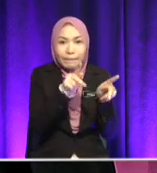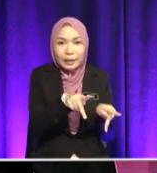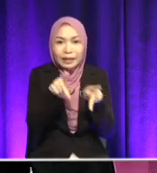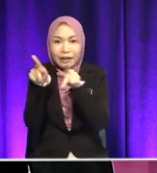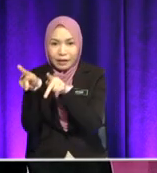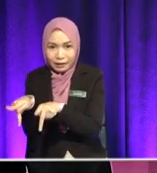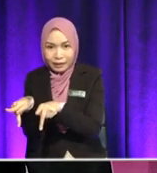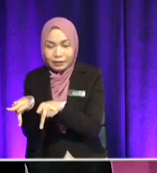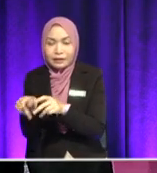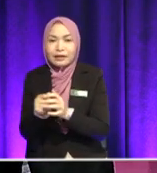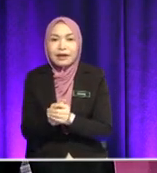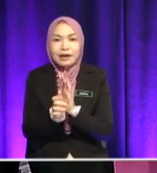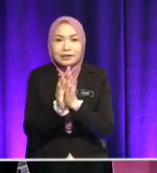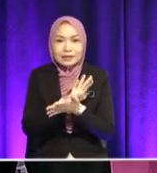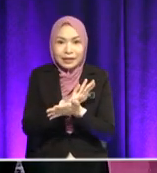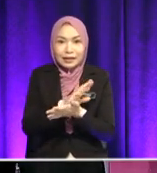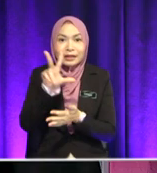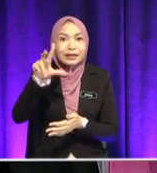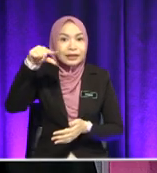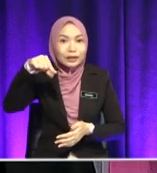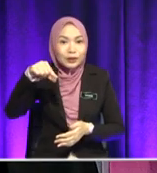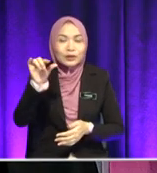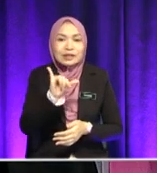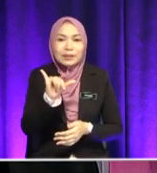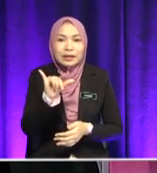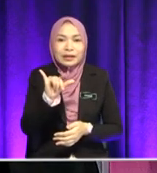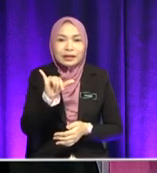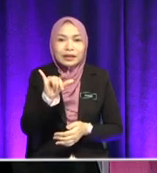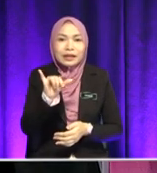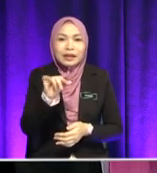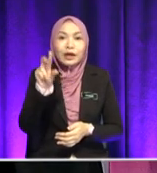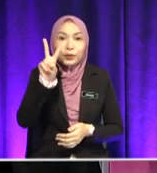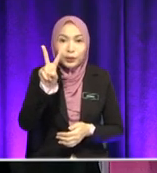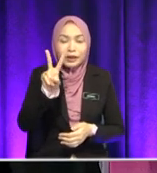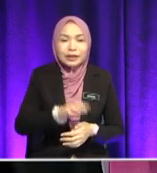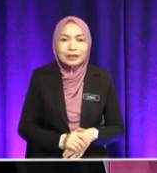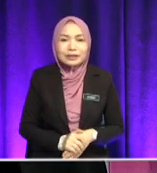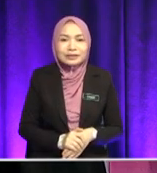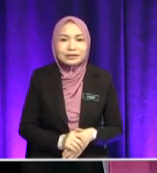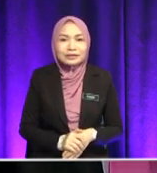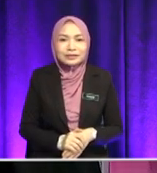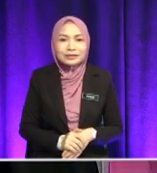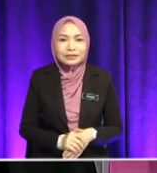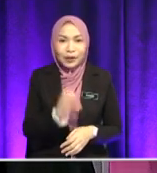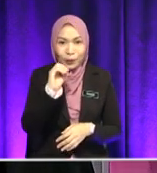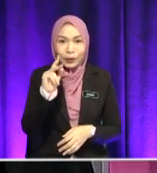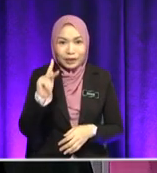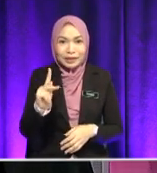= 2 Oke ini operasi pendarahan melibatkan matic oke